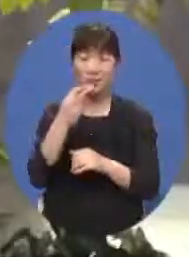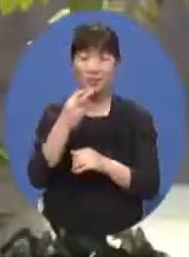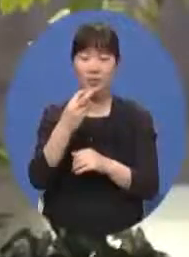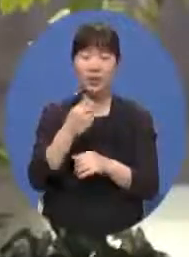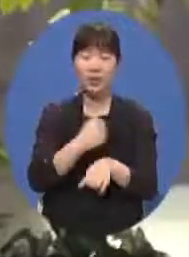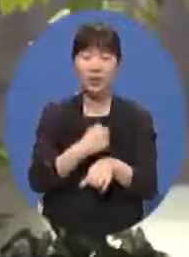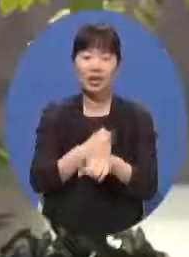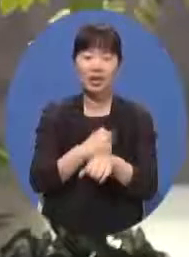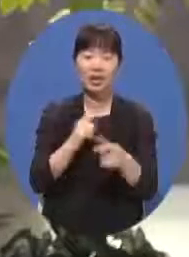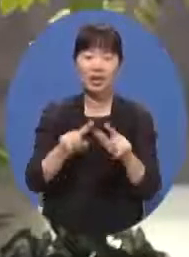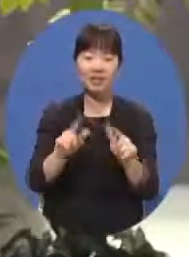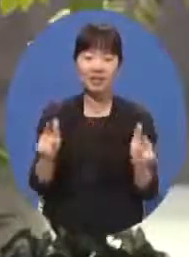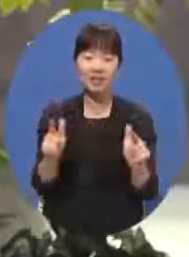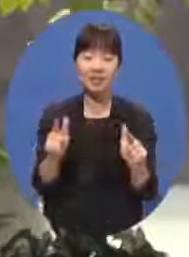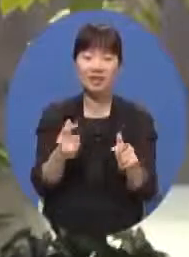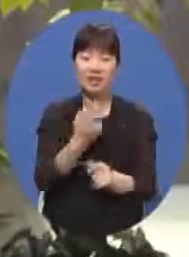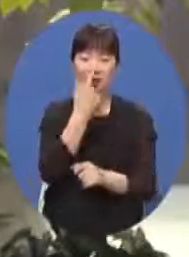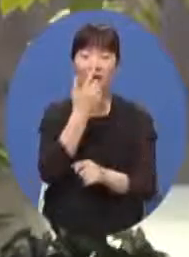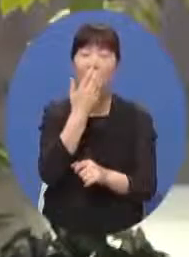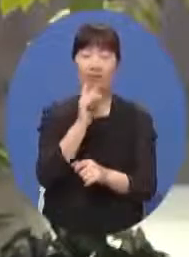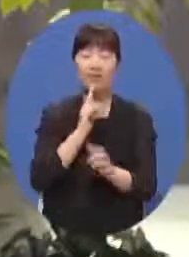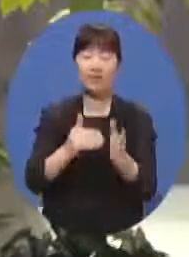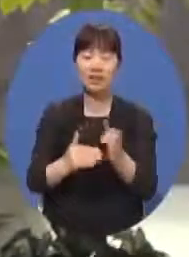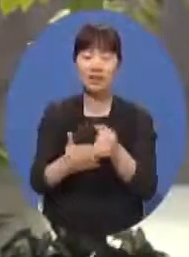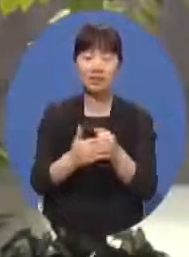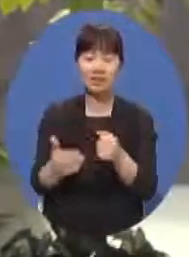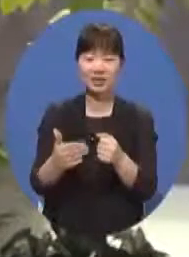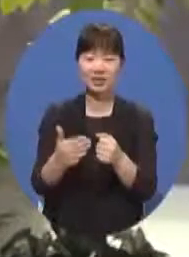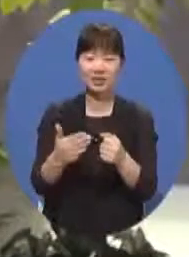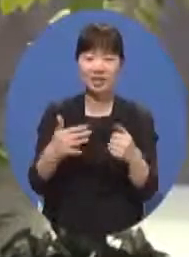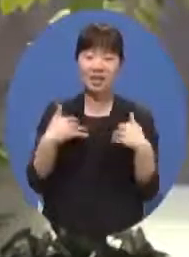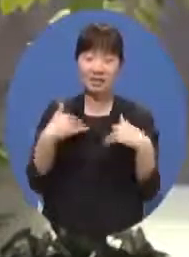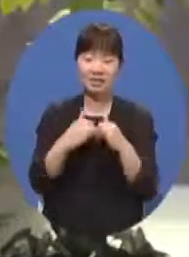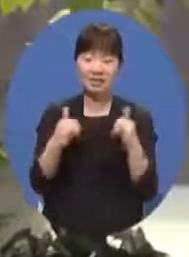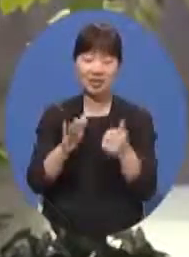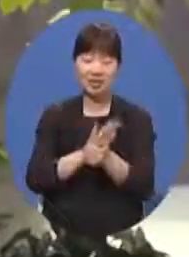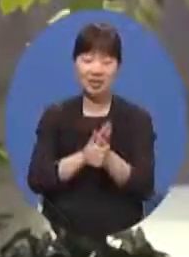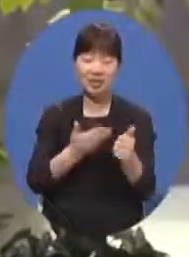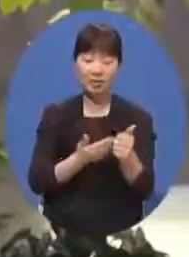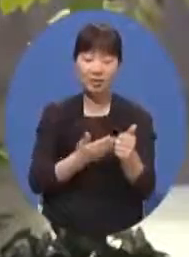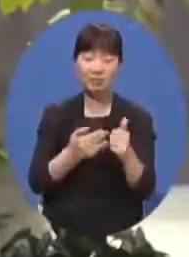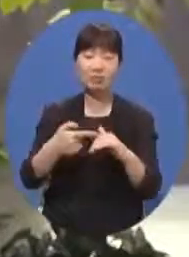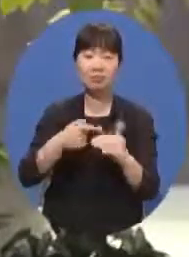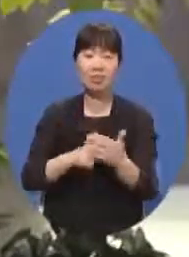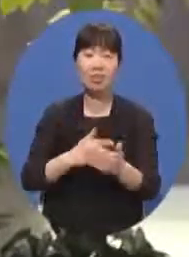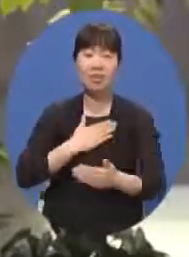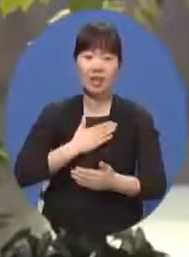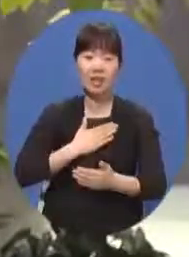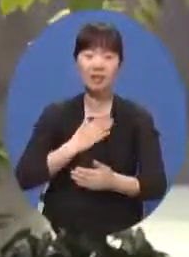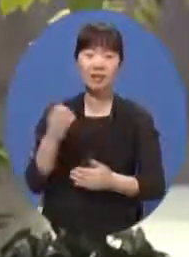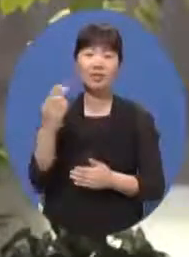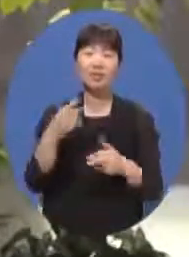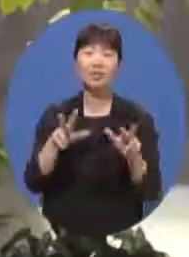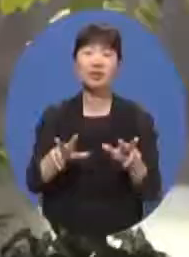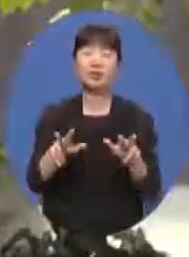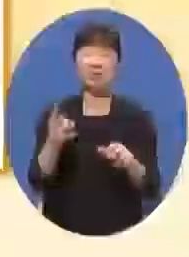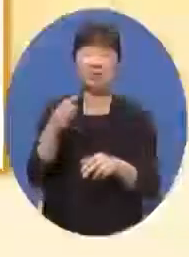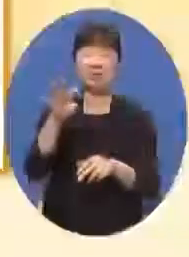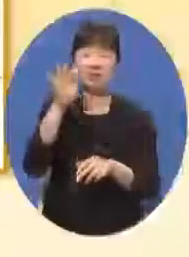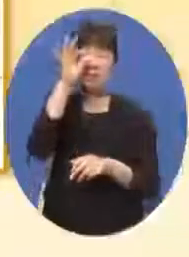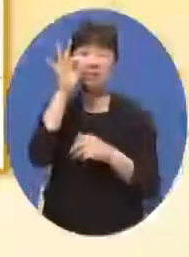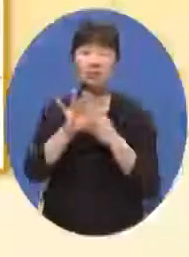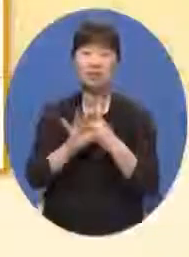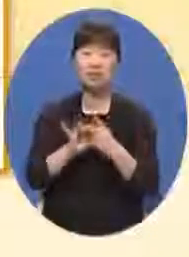예의범절이나 그런 것들을 좀 또 배울 수 있으니까 네. 그런 부분도 약자를 배려하는 마음 네, 네. 도움 되실 것 같고 네. 그리고 이제 차트에 보면